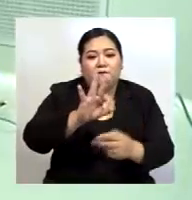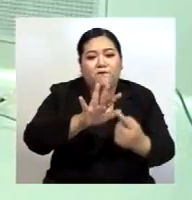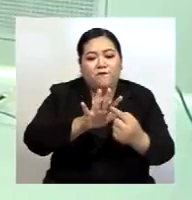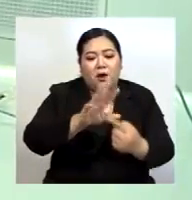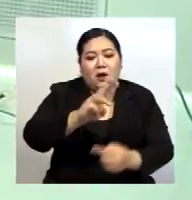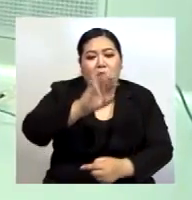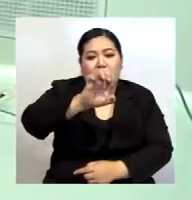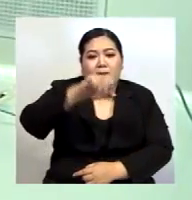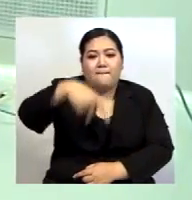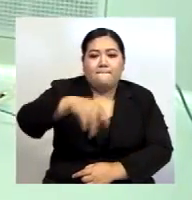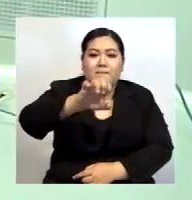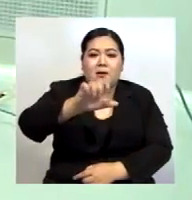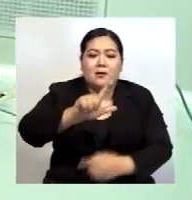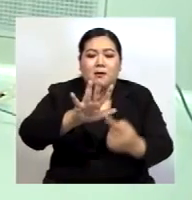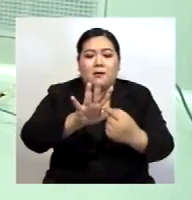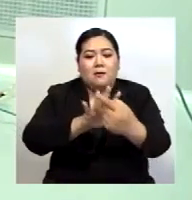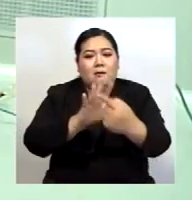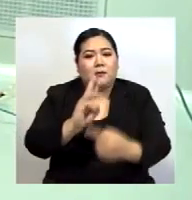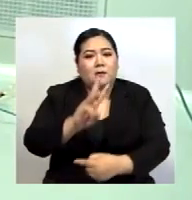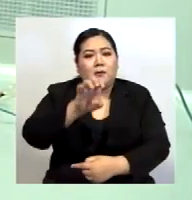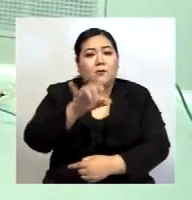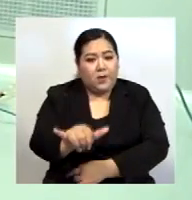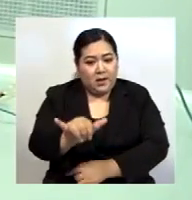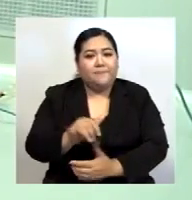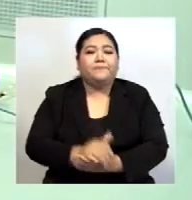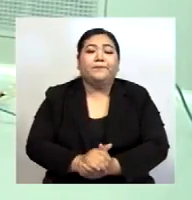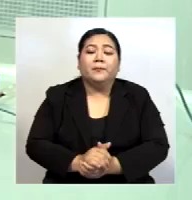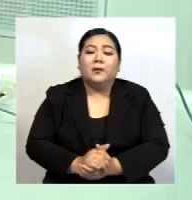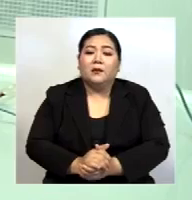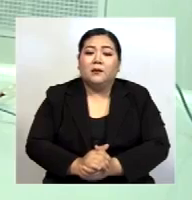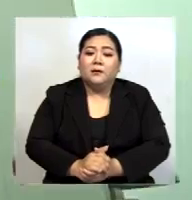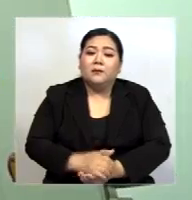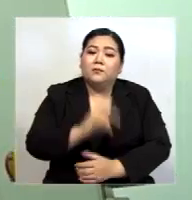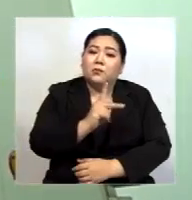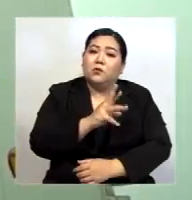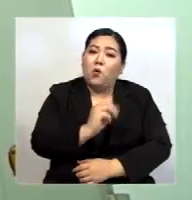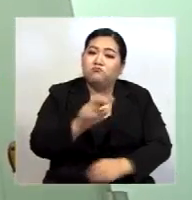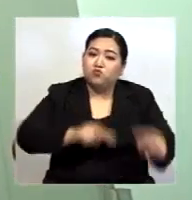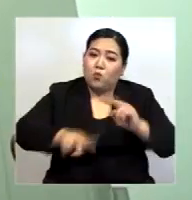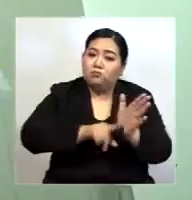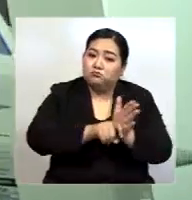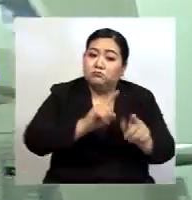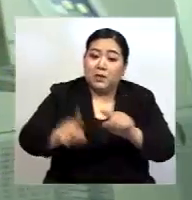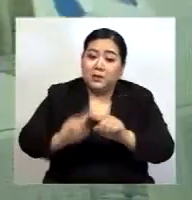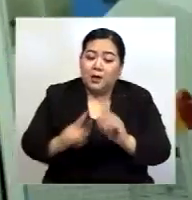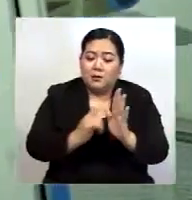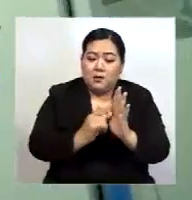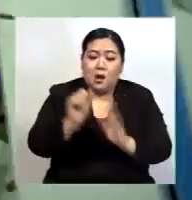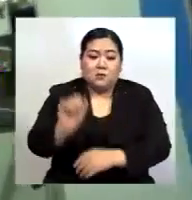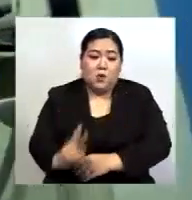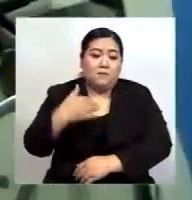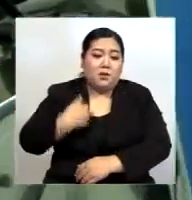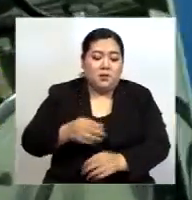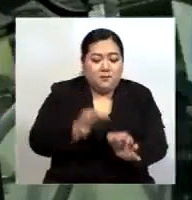ฟาวิพิลาเวียนะคะขณะนี้ก็มีการร่วมกันกับกรมควบคุมโรคค่ะสำรองยาเอาไว้แล้วจำนวน 40,000 เม็ดร